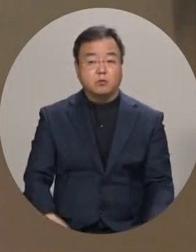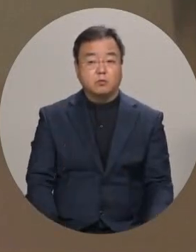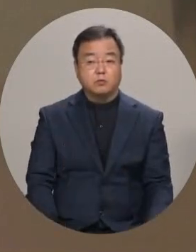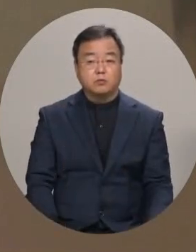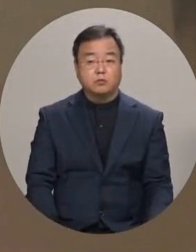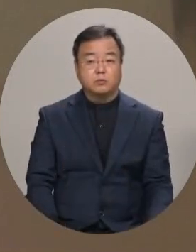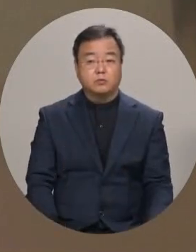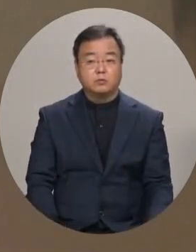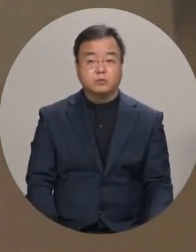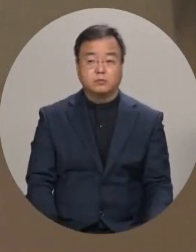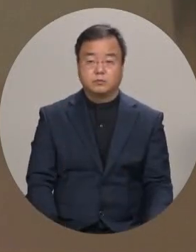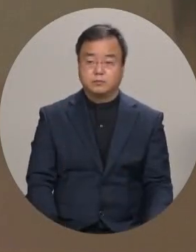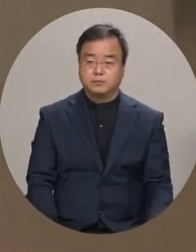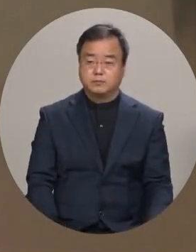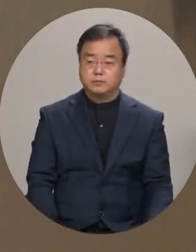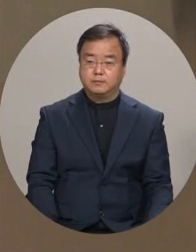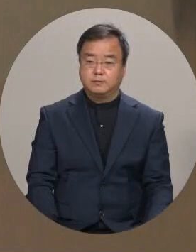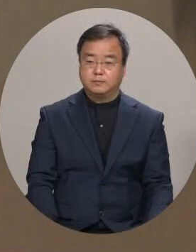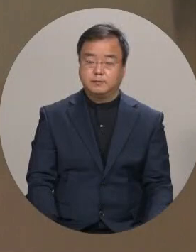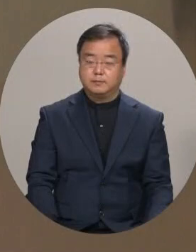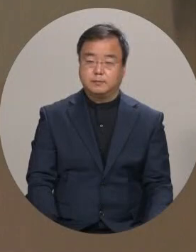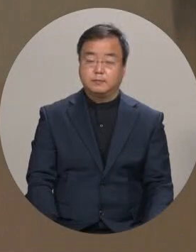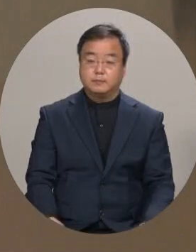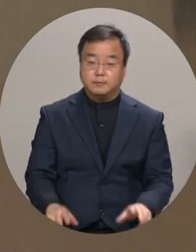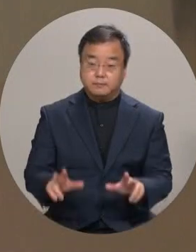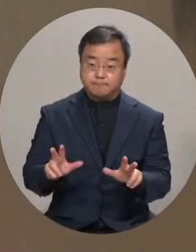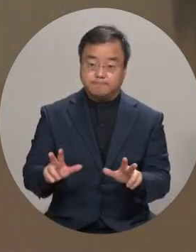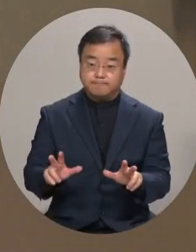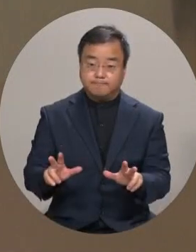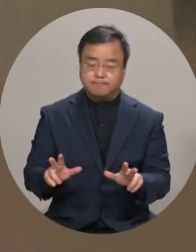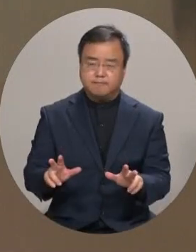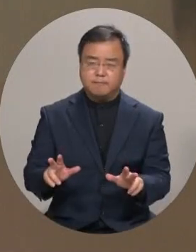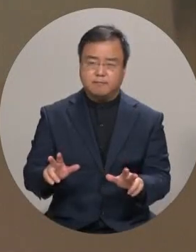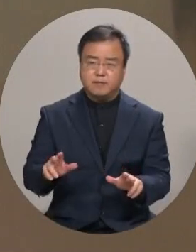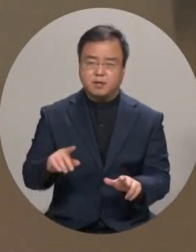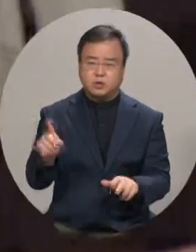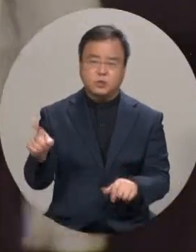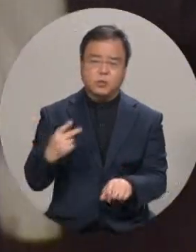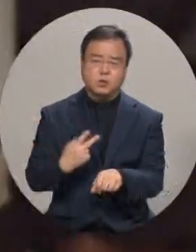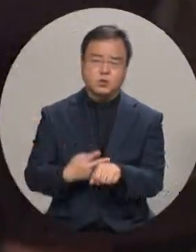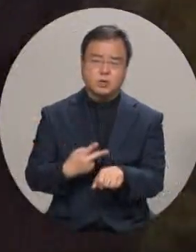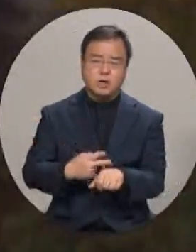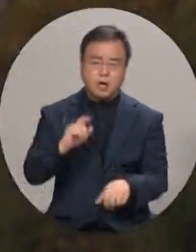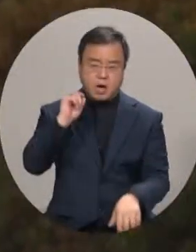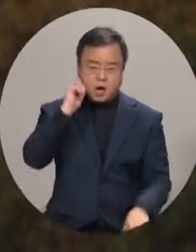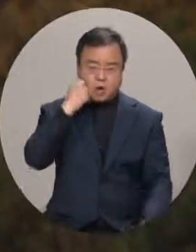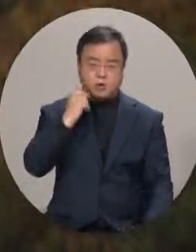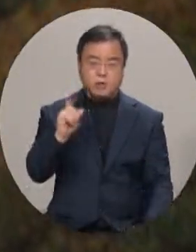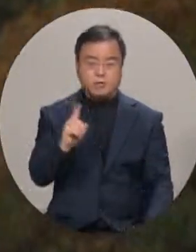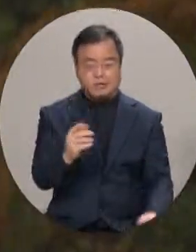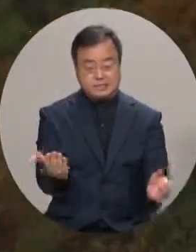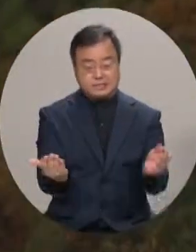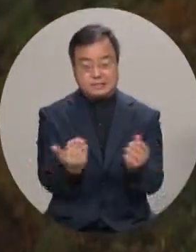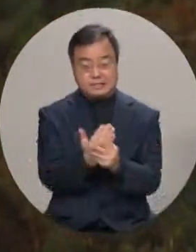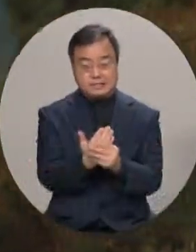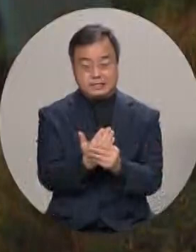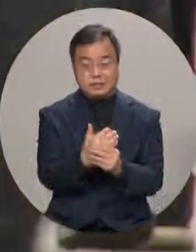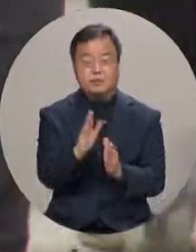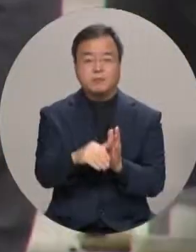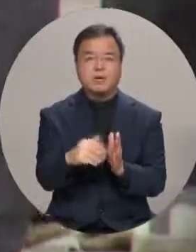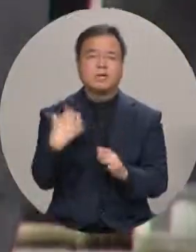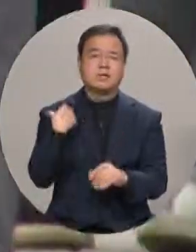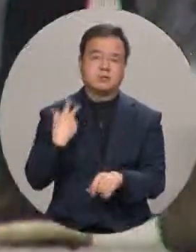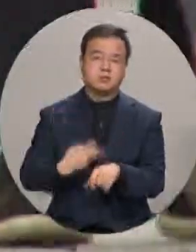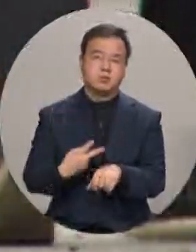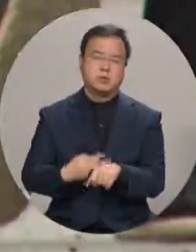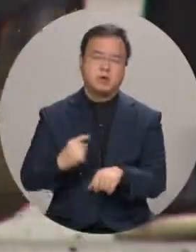추가로 여쭤봐도 되겠습니까? 네. 지금은 사실 어려워하시는 부분 중에 하나가 사안이나 갈등이 발생하면 담임선생님 혼자 해결해야